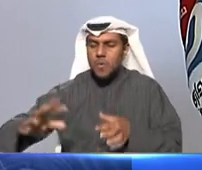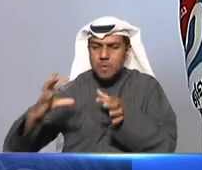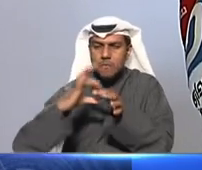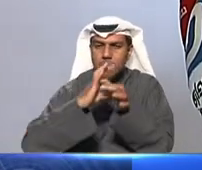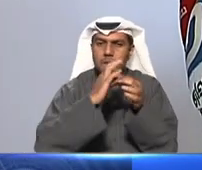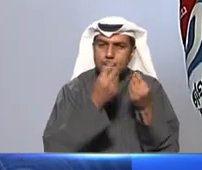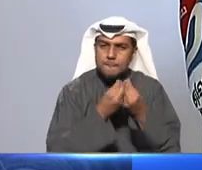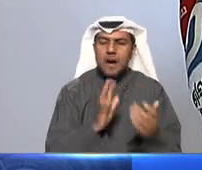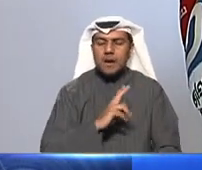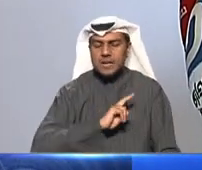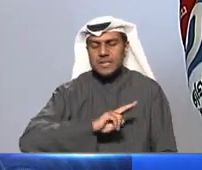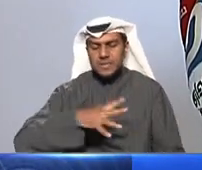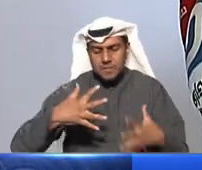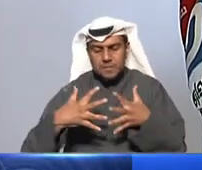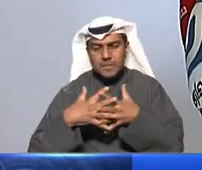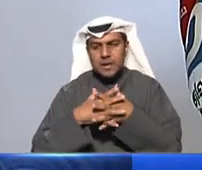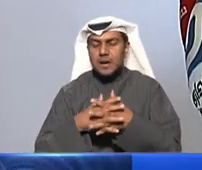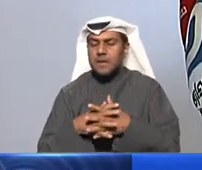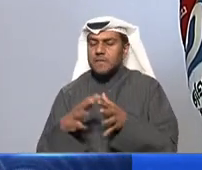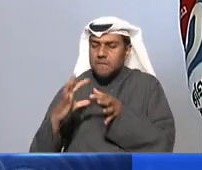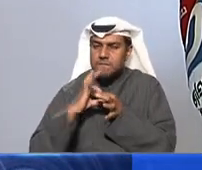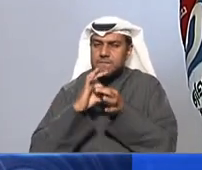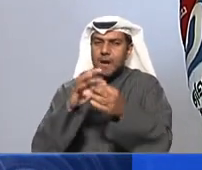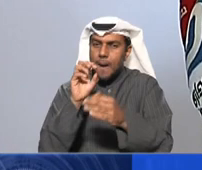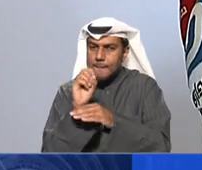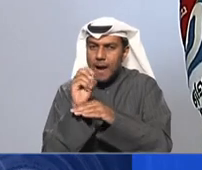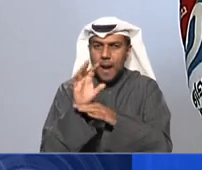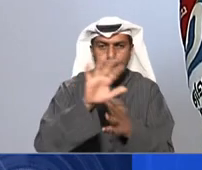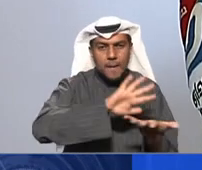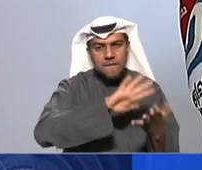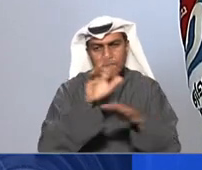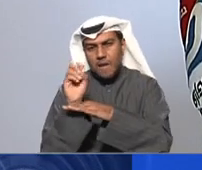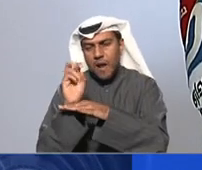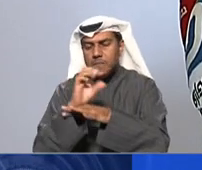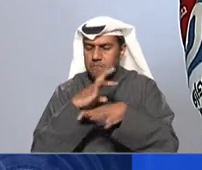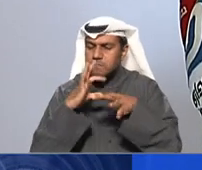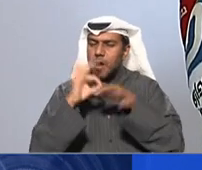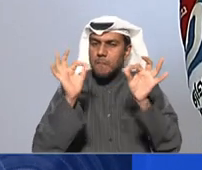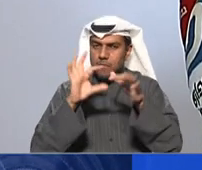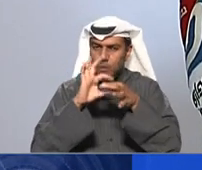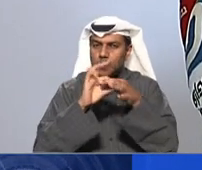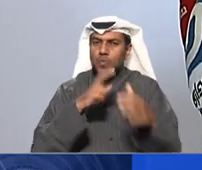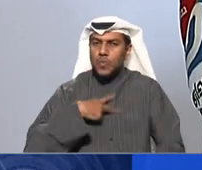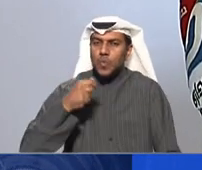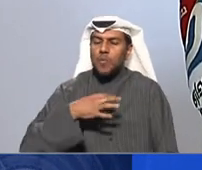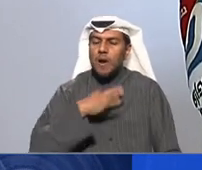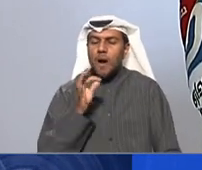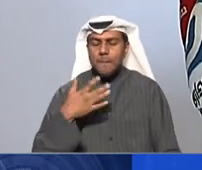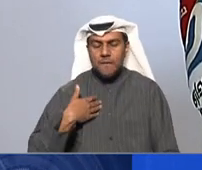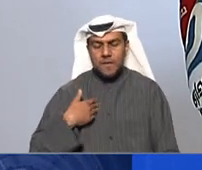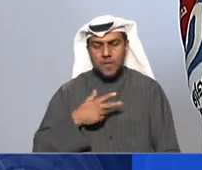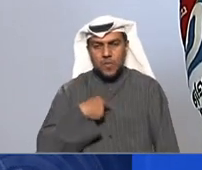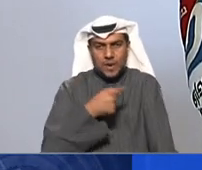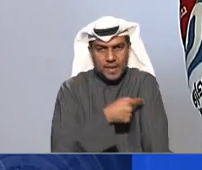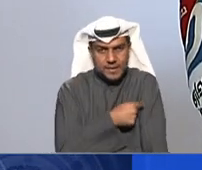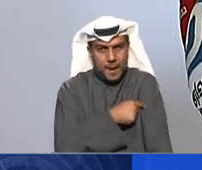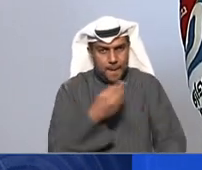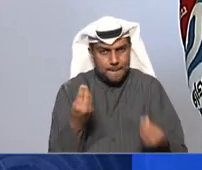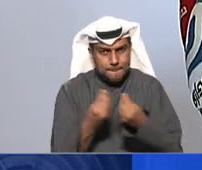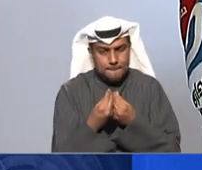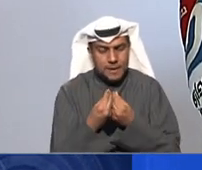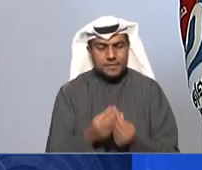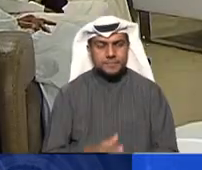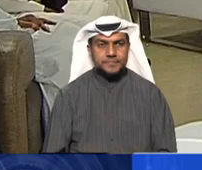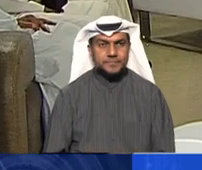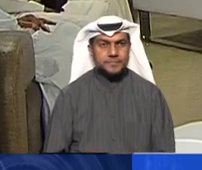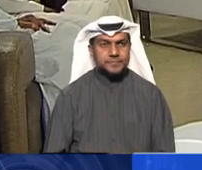اللازمة وطرق التعامل وطرق التعامل مع هذا الفيروس وطرق الوقاية أيضا منه.